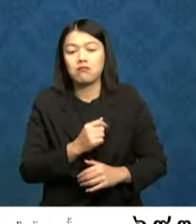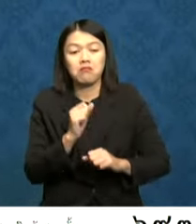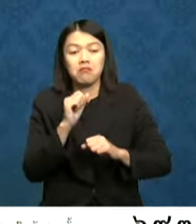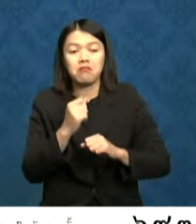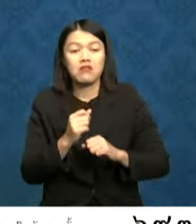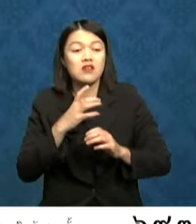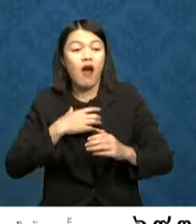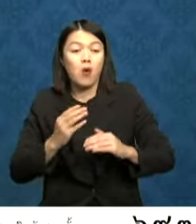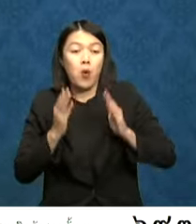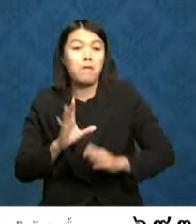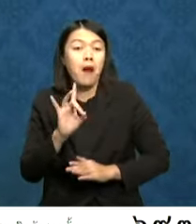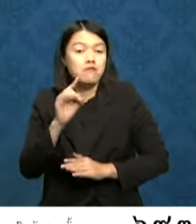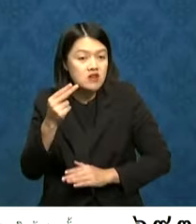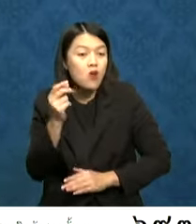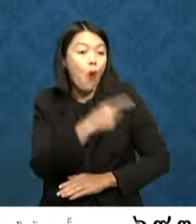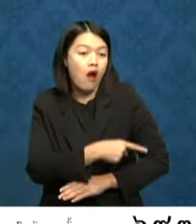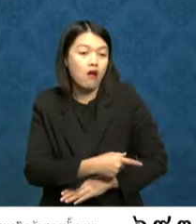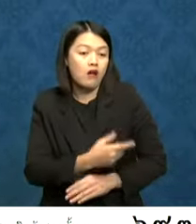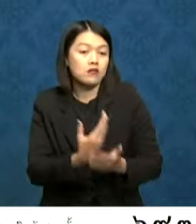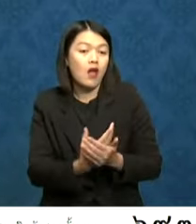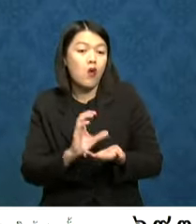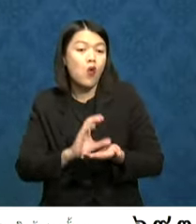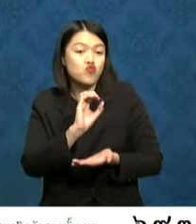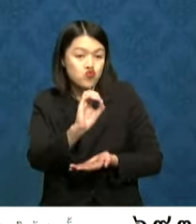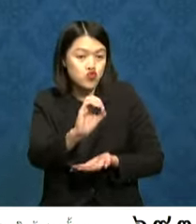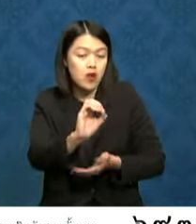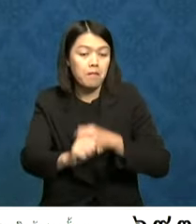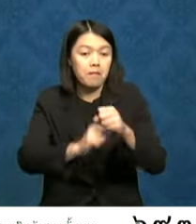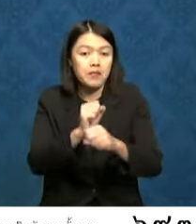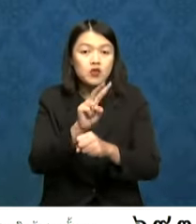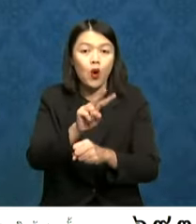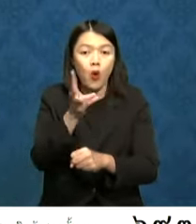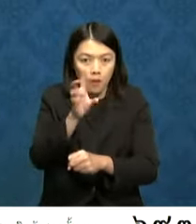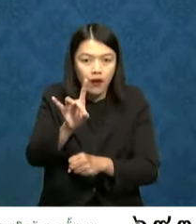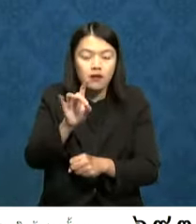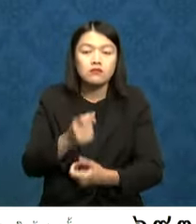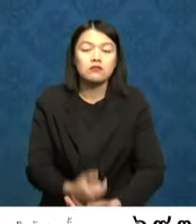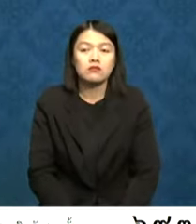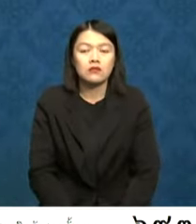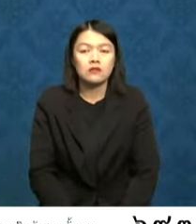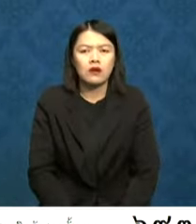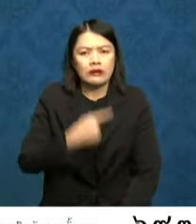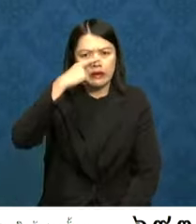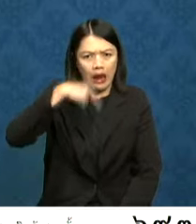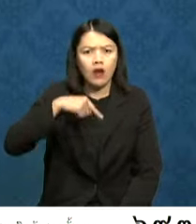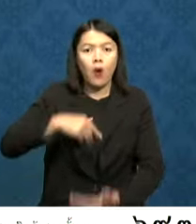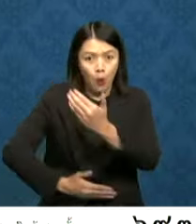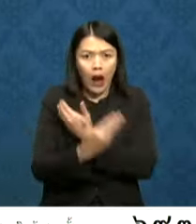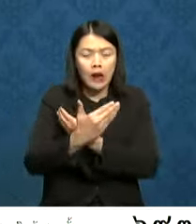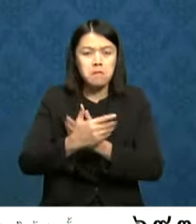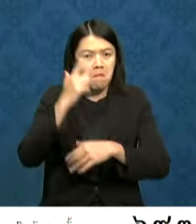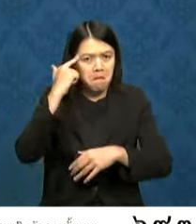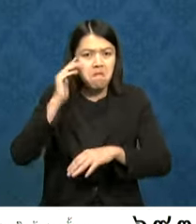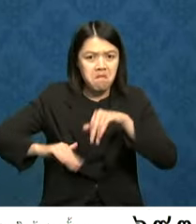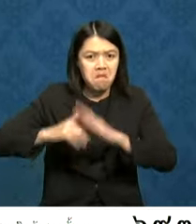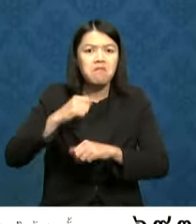สร้าง 80,000คนแต่ให้งบประมาณ 0บาทในปี2568ทั้งๆที่ไทยมีโอกาสและศักยภาพเพียง